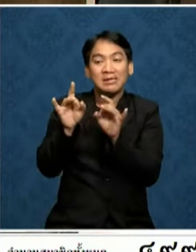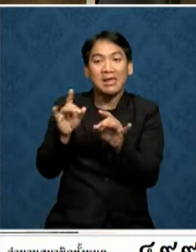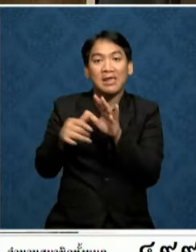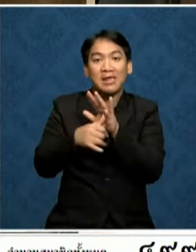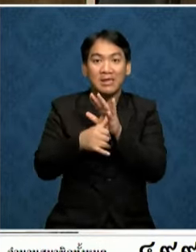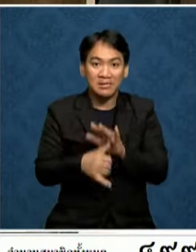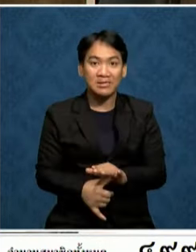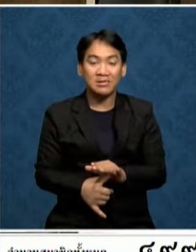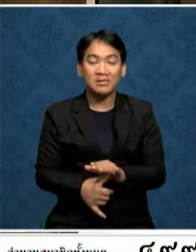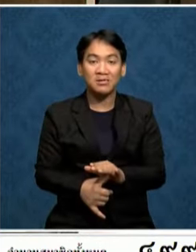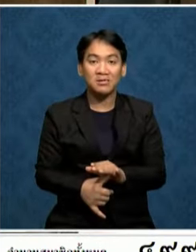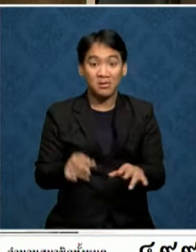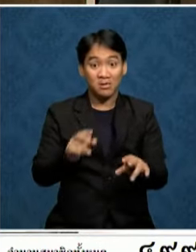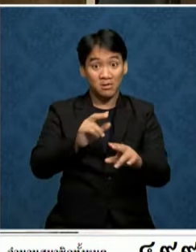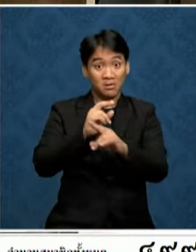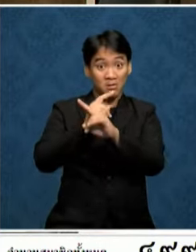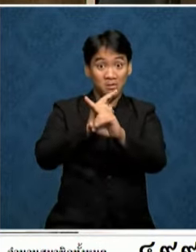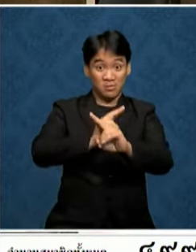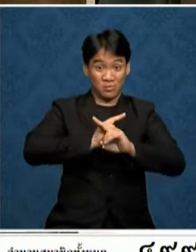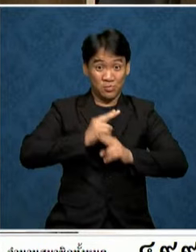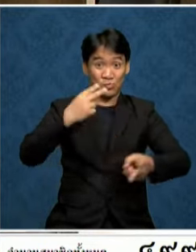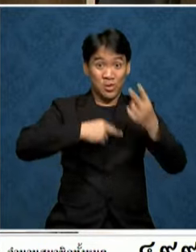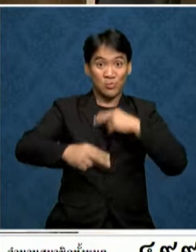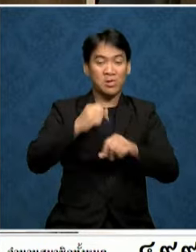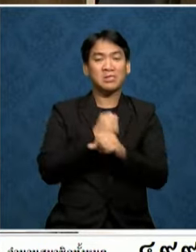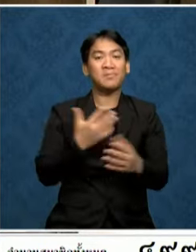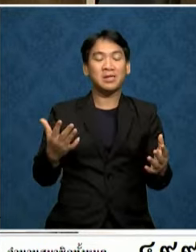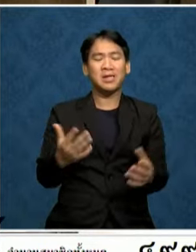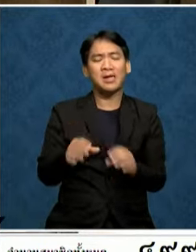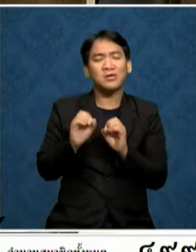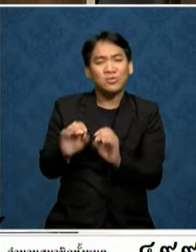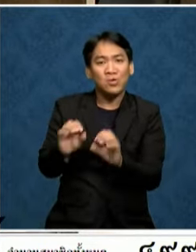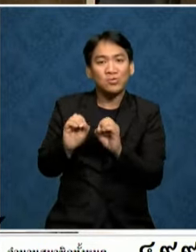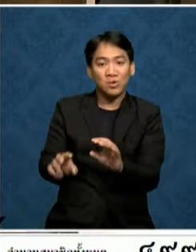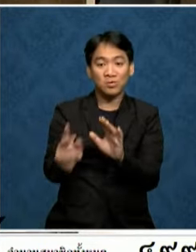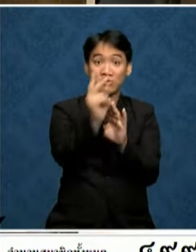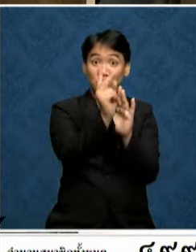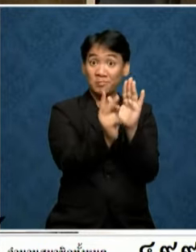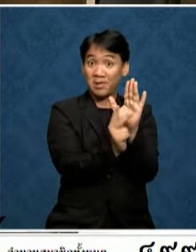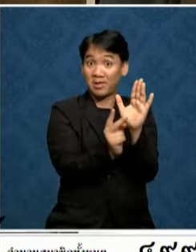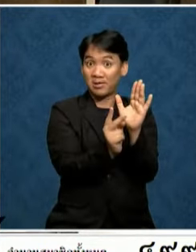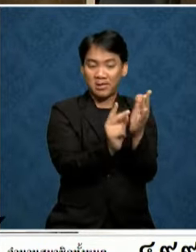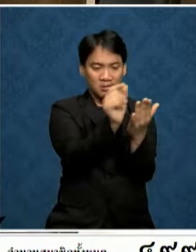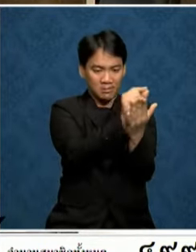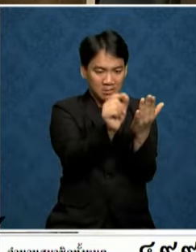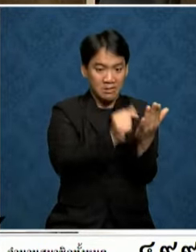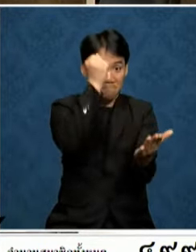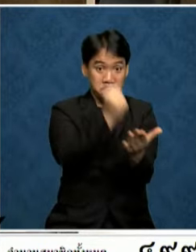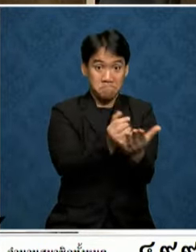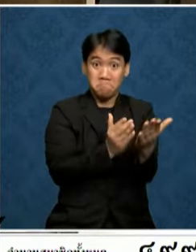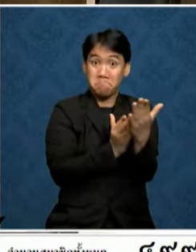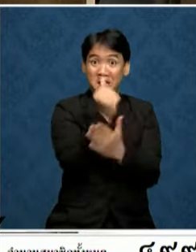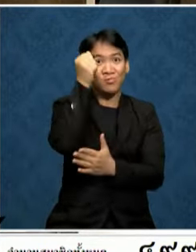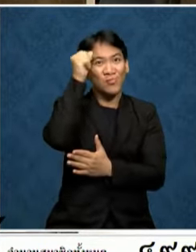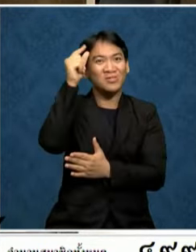ของตัวเองอย่างไรนี่เป็นประเด็นที่เราจะต้องถกเถียงกันค่ะและแน่นอนการผ่านกฎหมายแต่ละครั้งเนี่ยมันคงไม่ได้จะผ่านกันไปในวัน 2